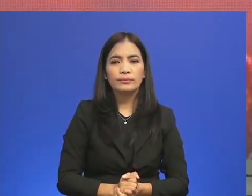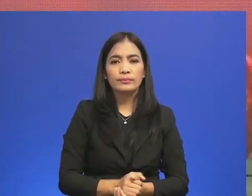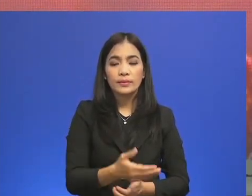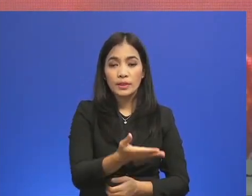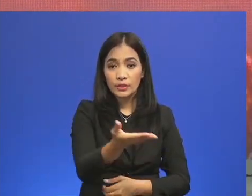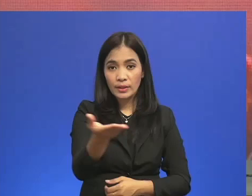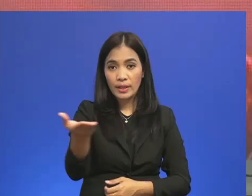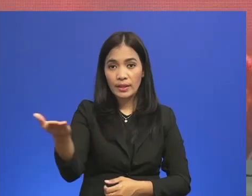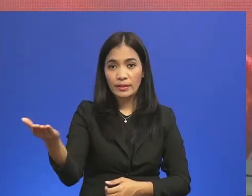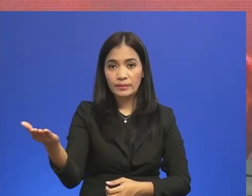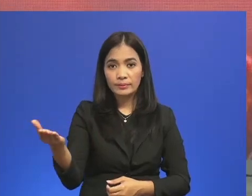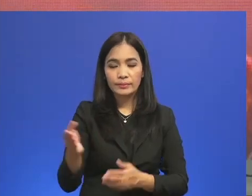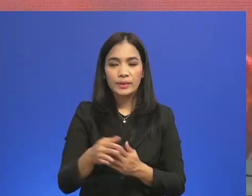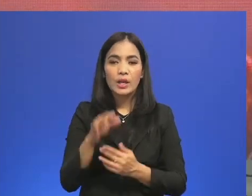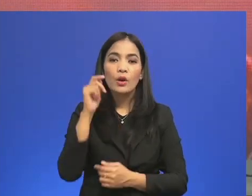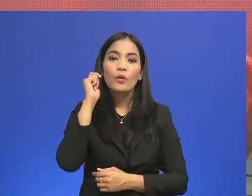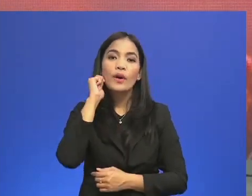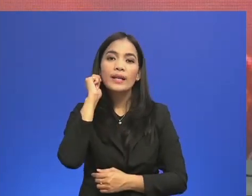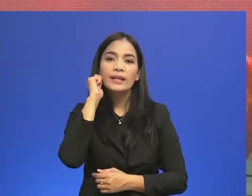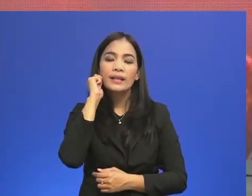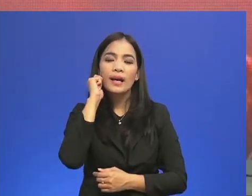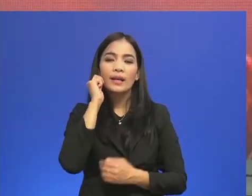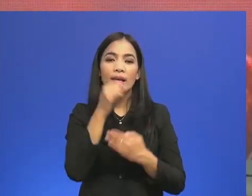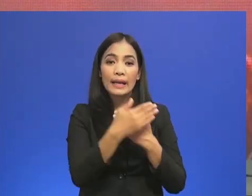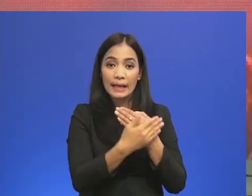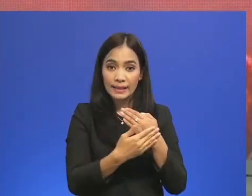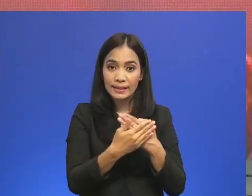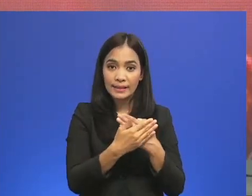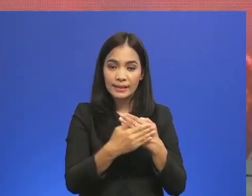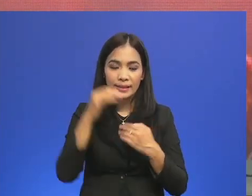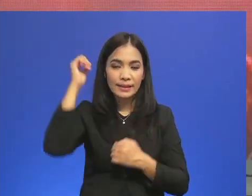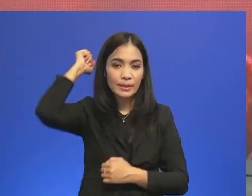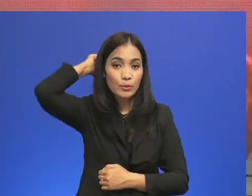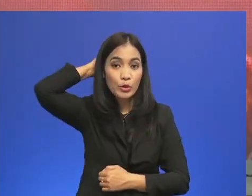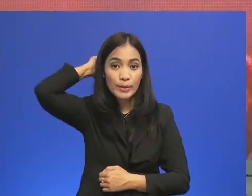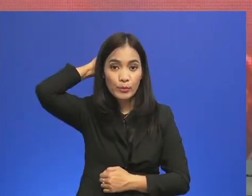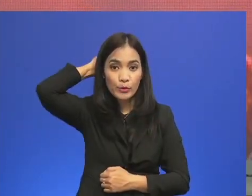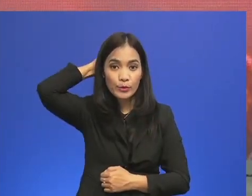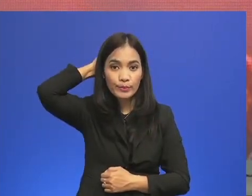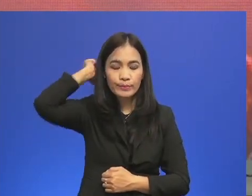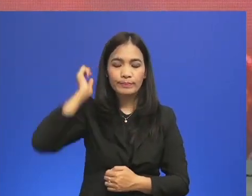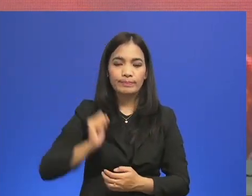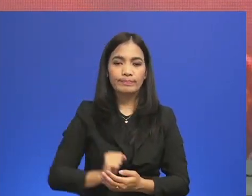Saudara-saudara sekalian, kaum wanita yang kekasih, kaum ibu,